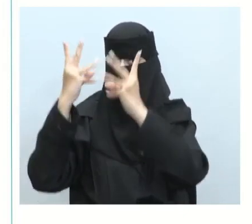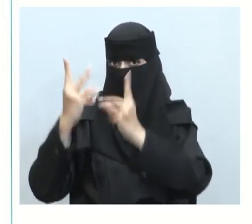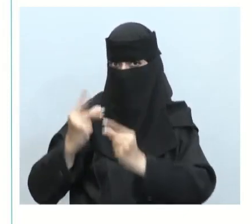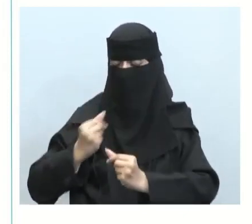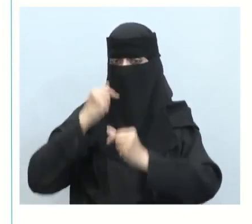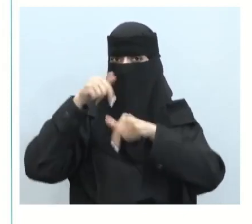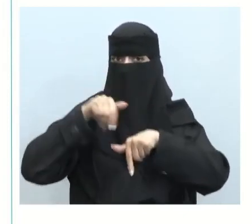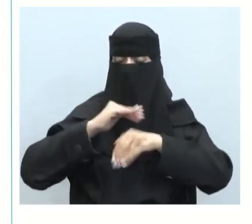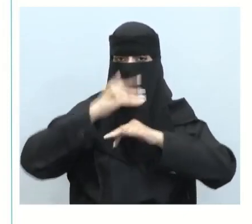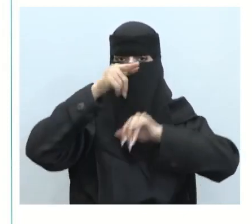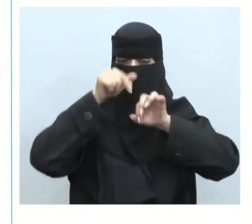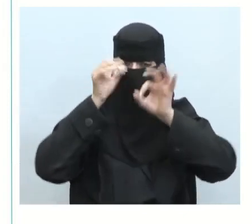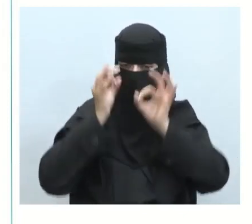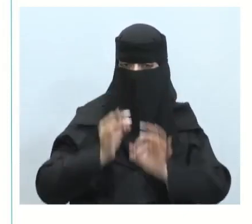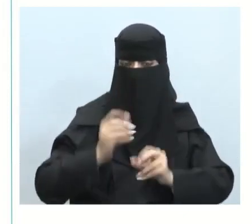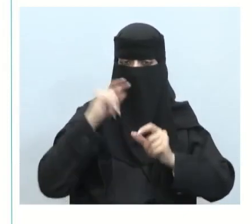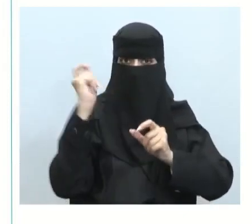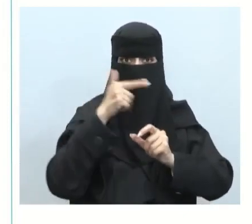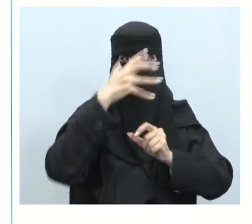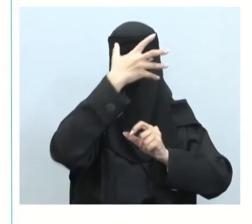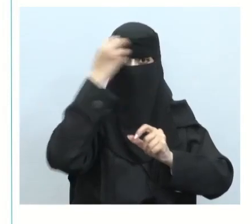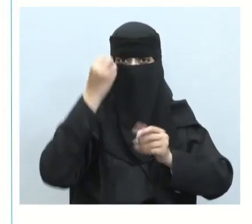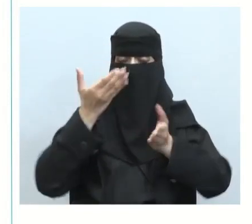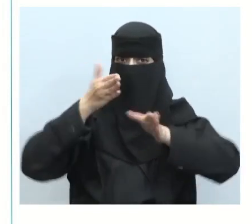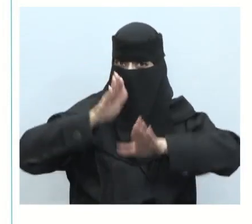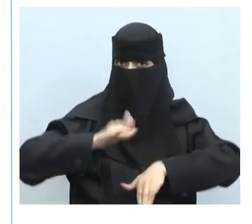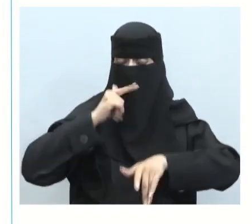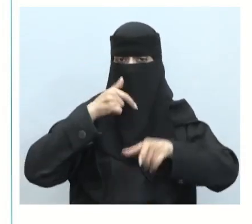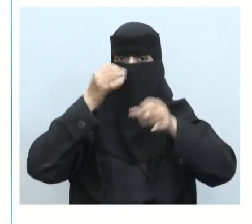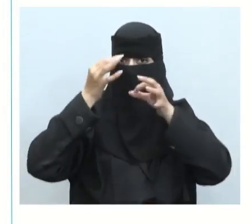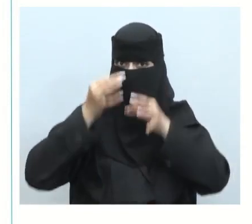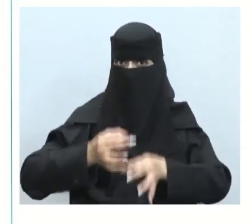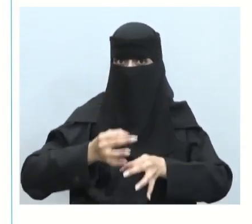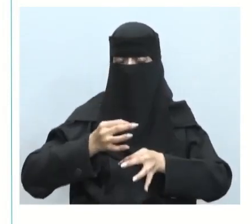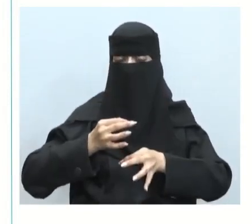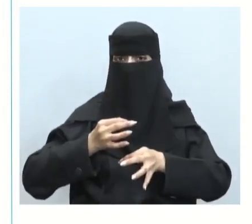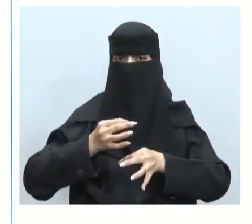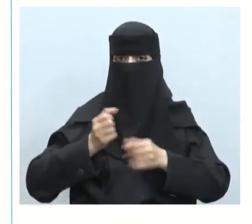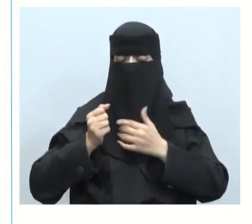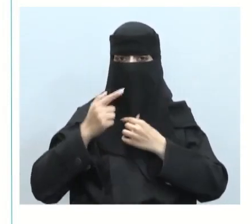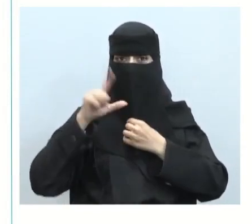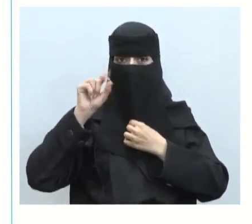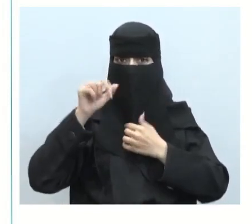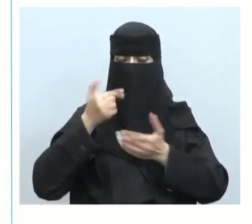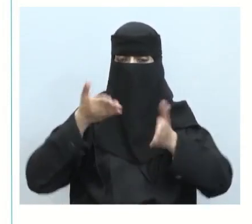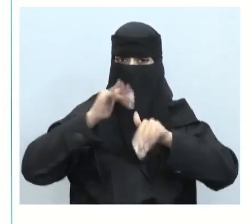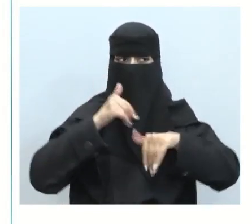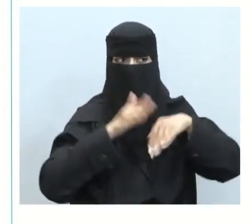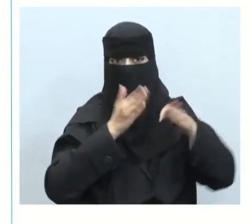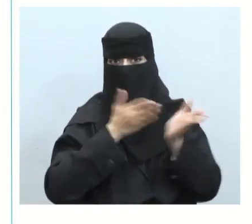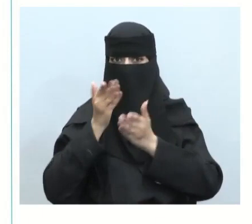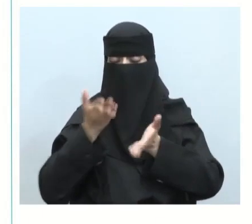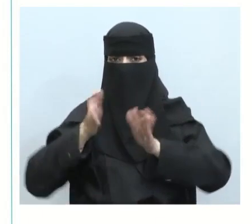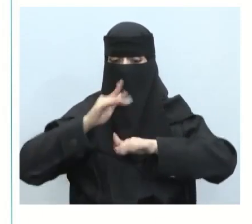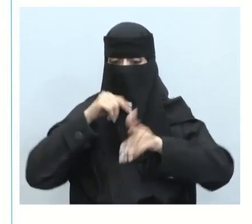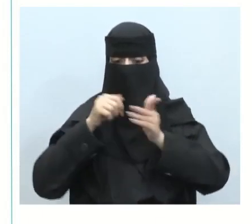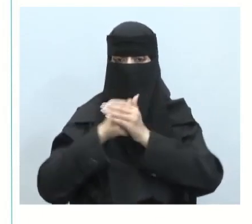الاجهزه اكثر دقه اكثر سرعه ايضا اكثر مزايا وخدمات بعد ذلك